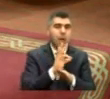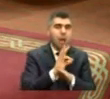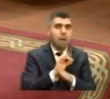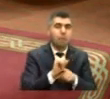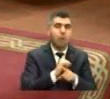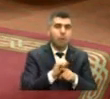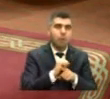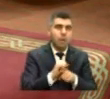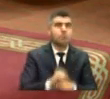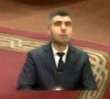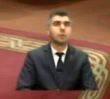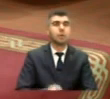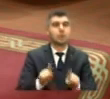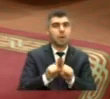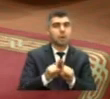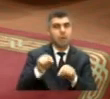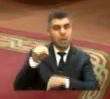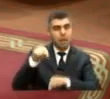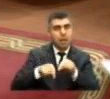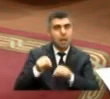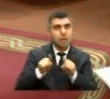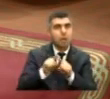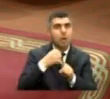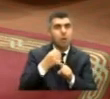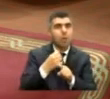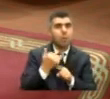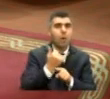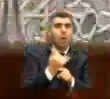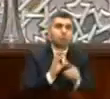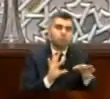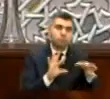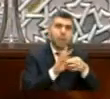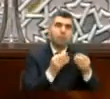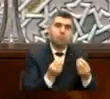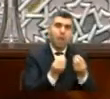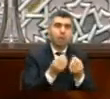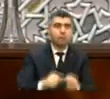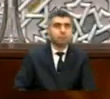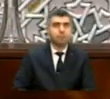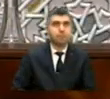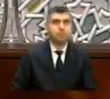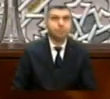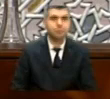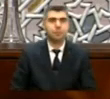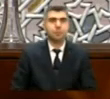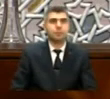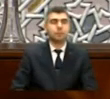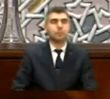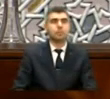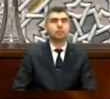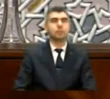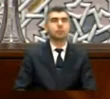الائمه المرشدين وبعض المرشدات في تقطير الحج عند الضروره. شكرا. شكرا. تعقيب السيده النائبه.